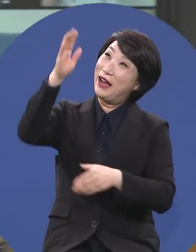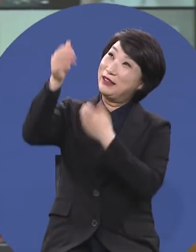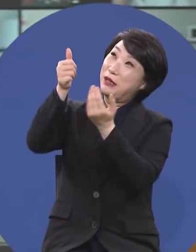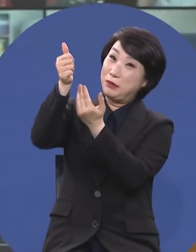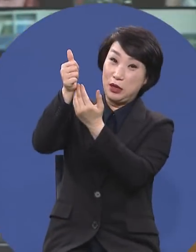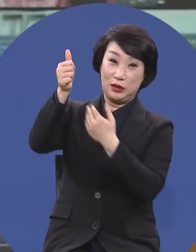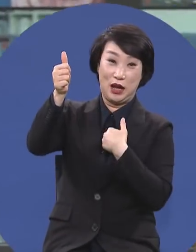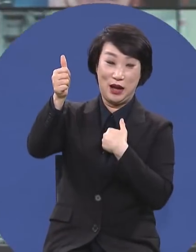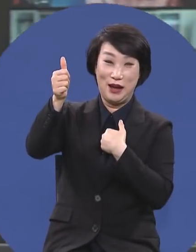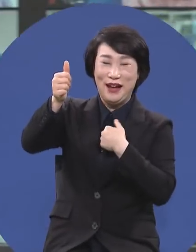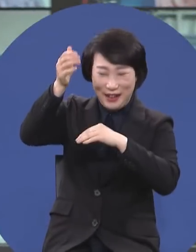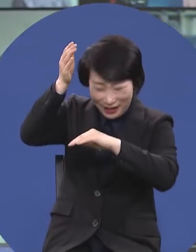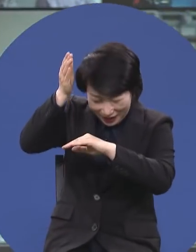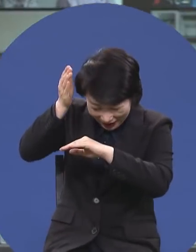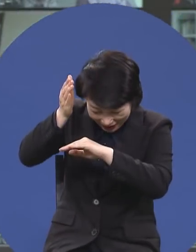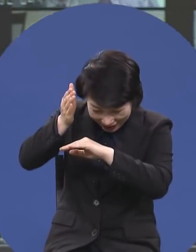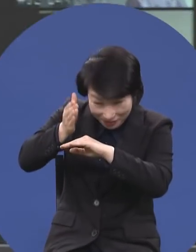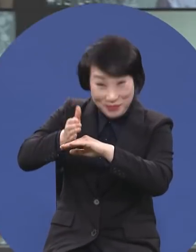앞에